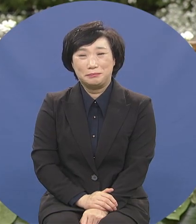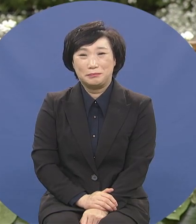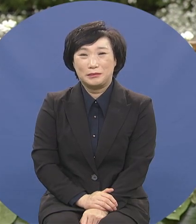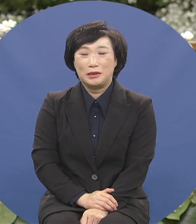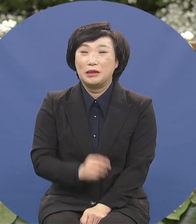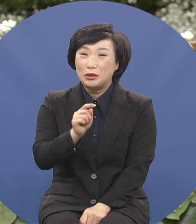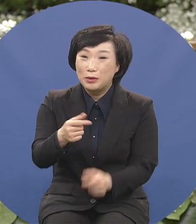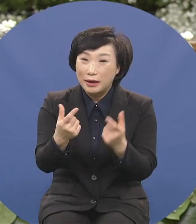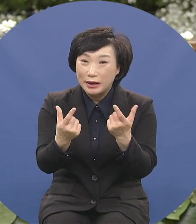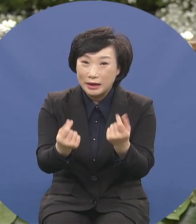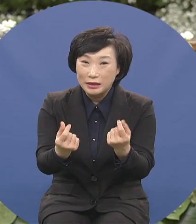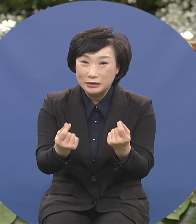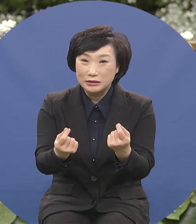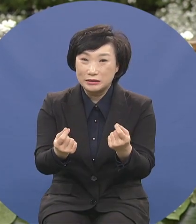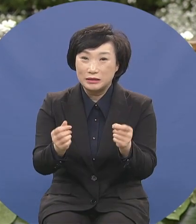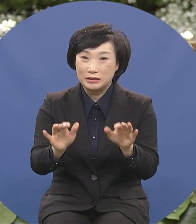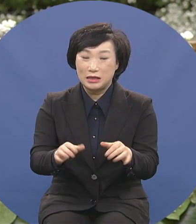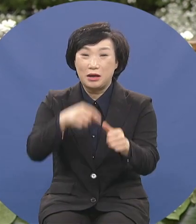이렇게